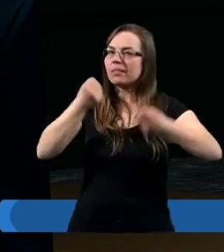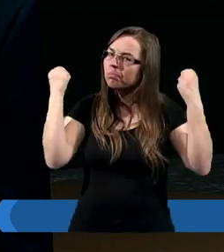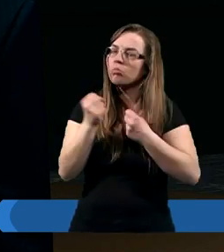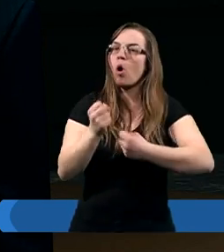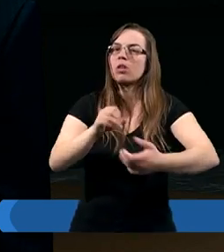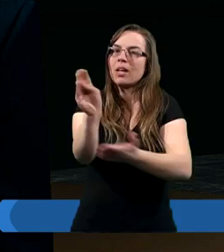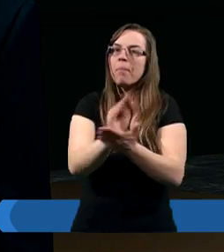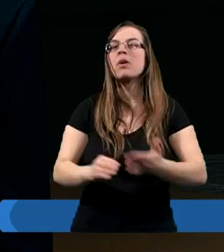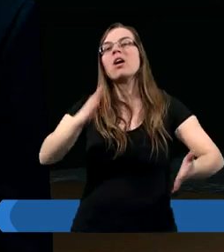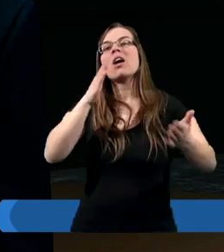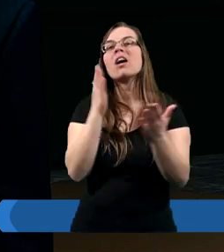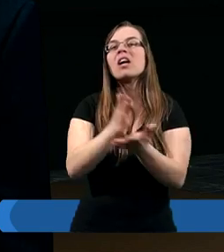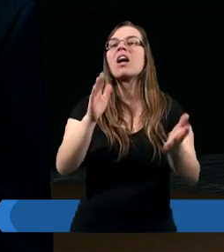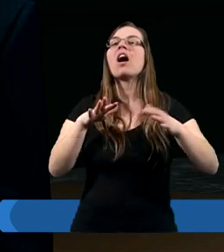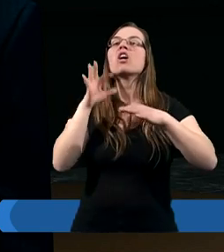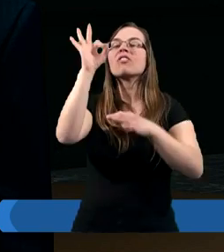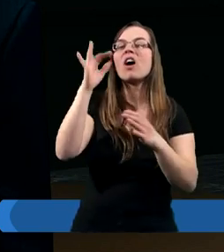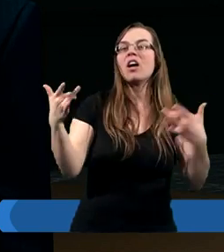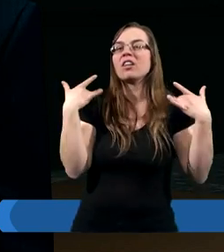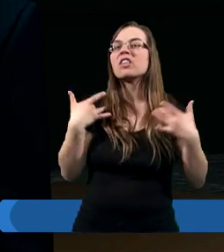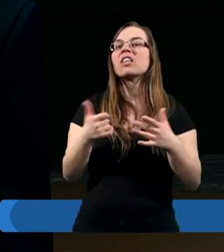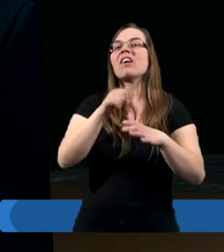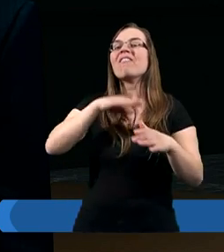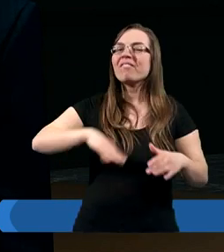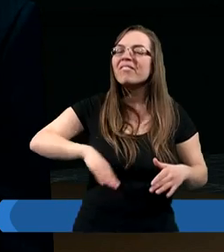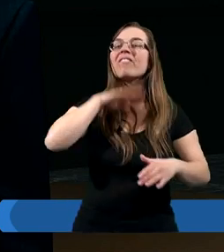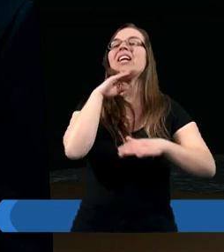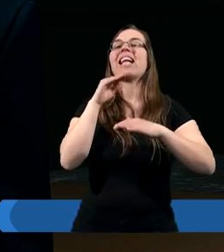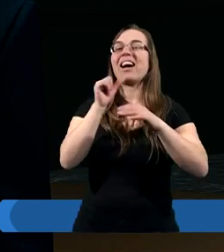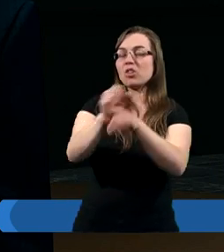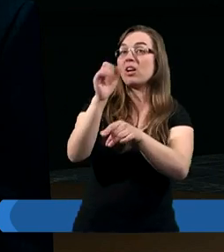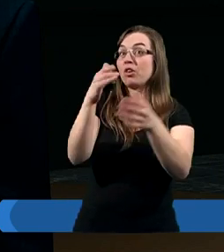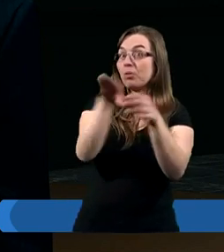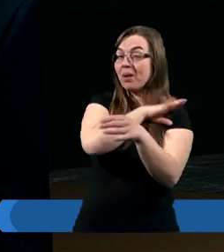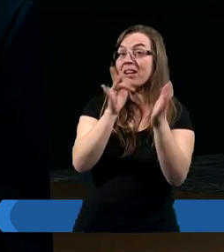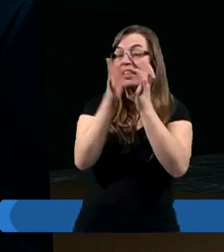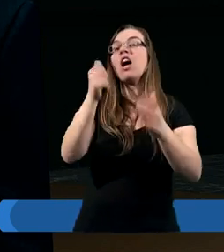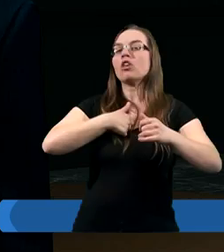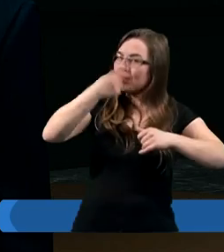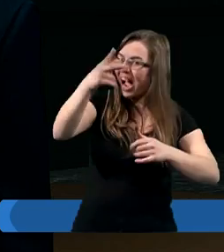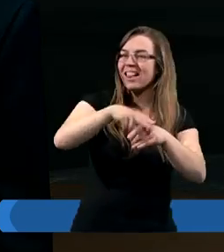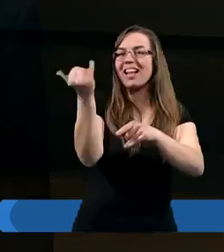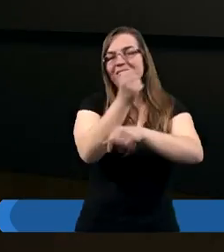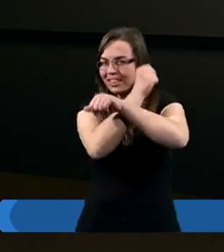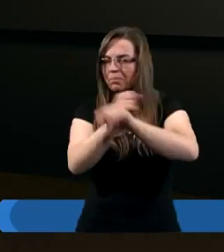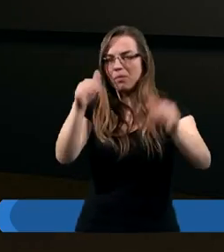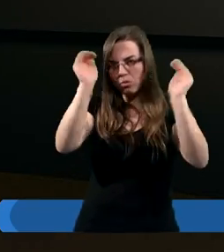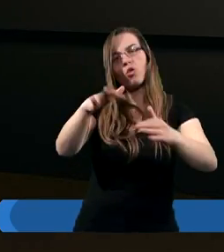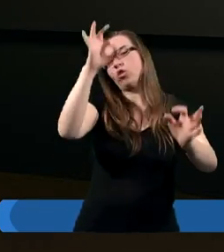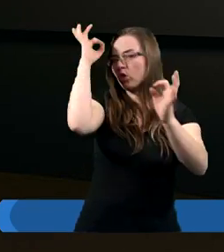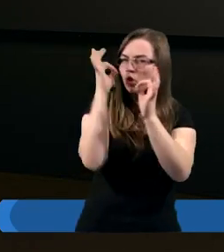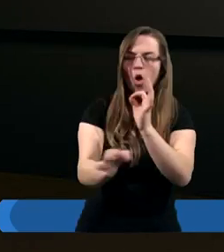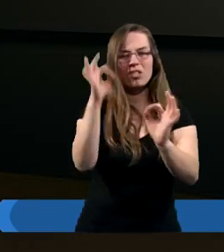napisane. Ofiara Jezusa jest wystarczająca, aby zbawić każdego człowieka. Raz na zawsze. Doskonała?